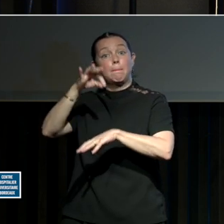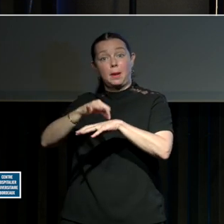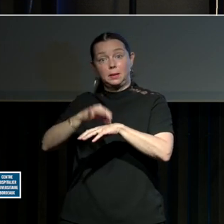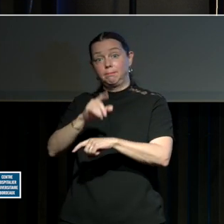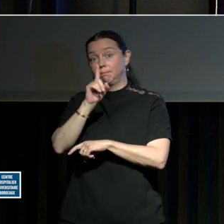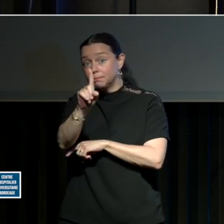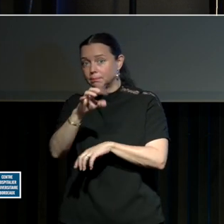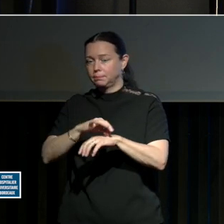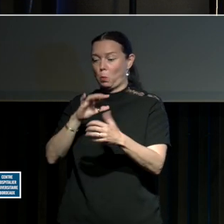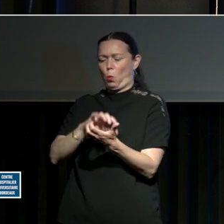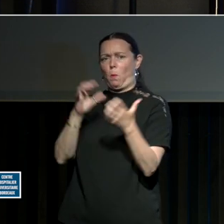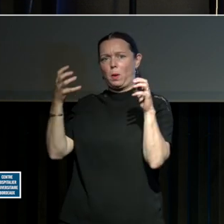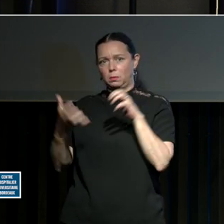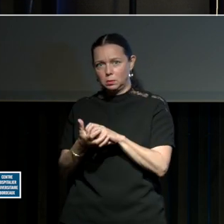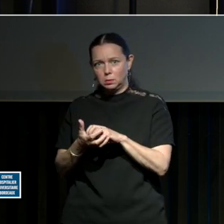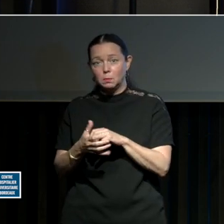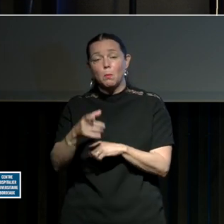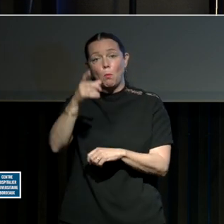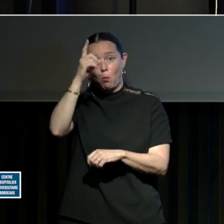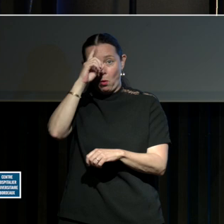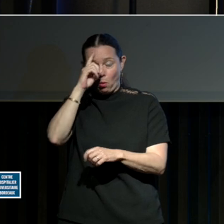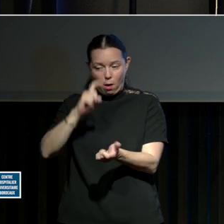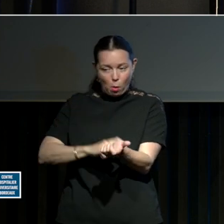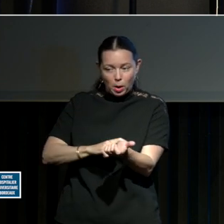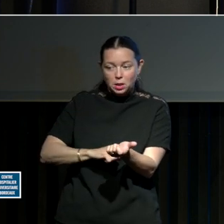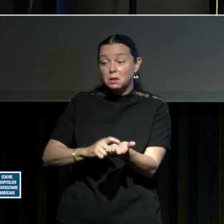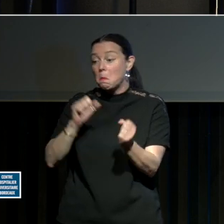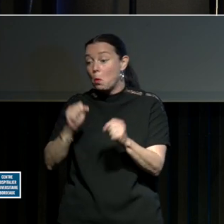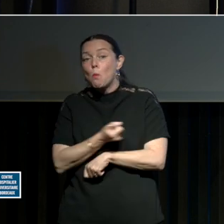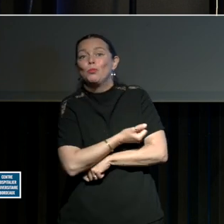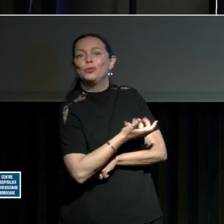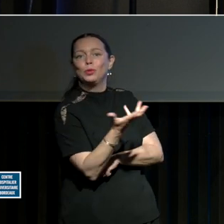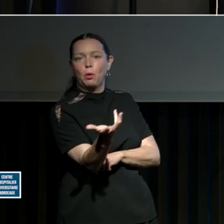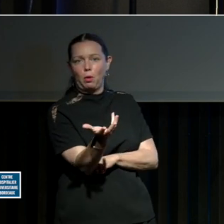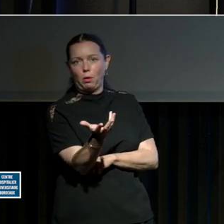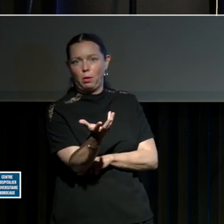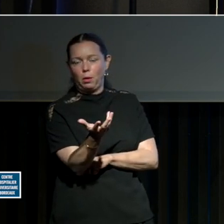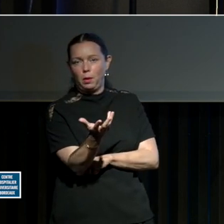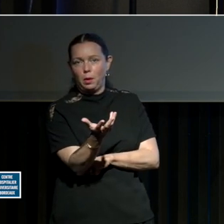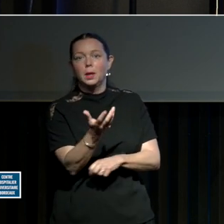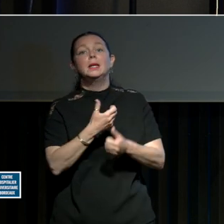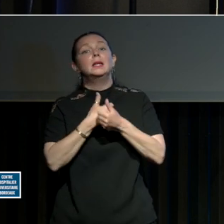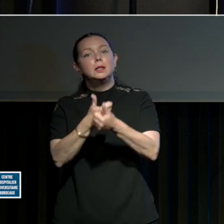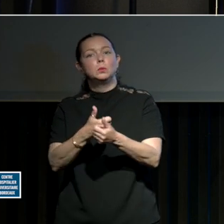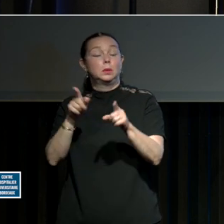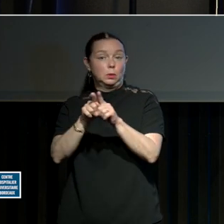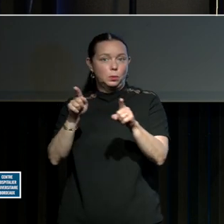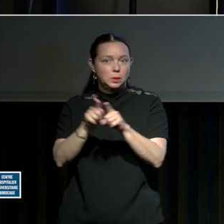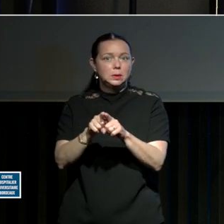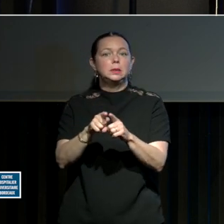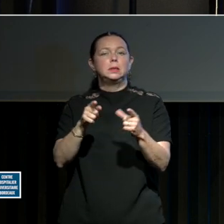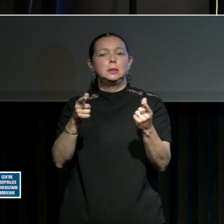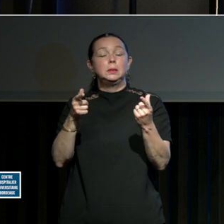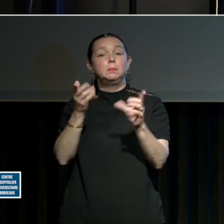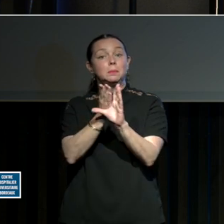complexe avec une origine multifactorielle selon un modèle biopsychosocial. Donc